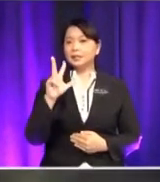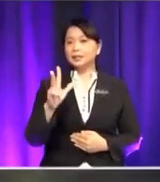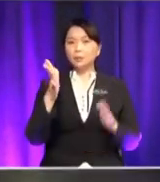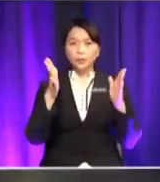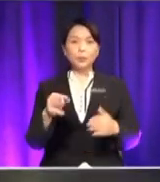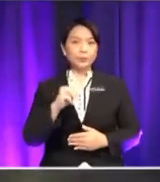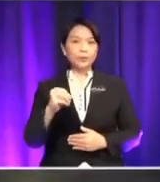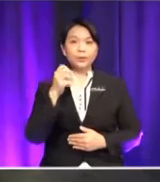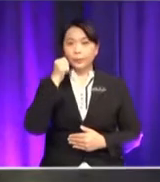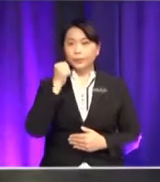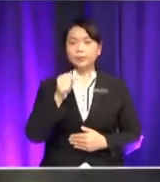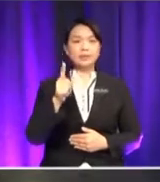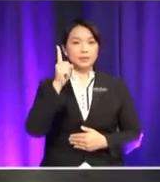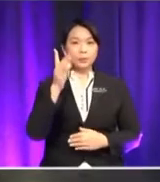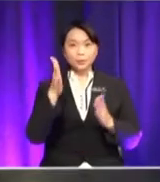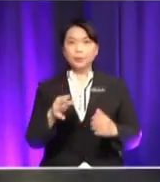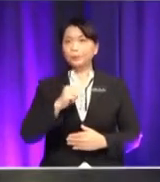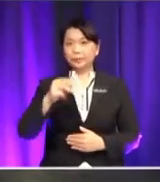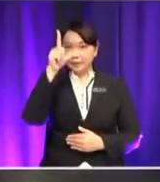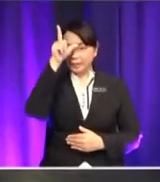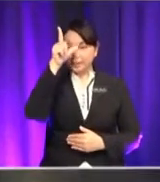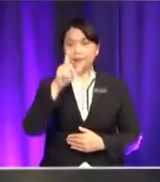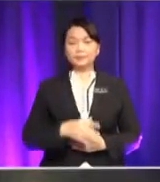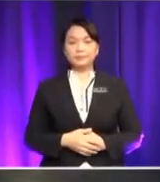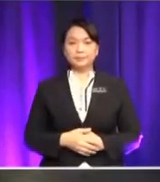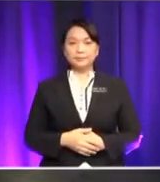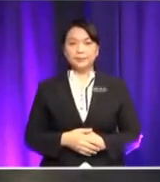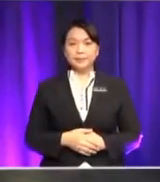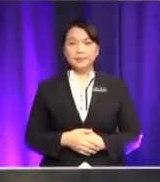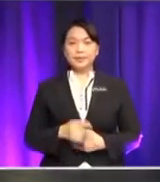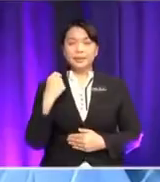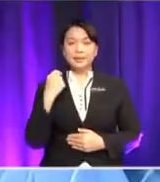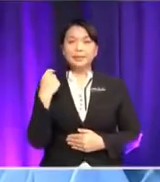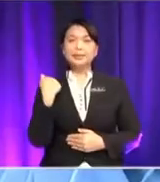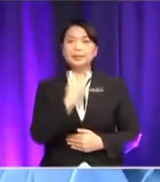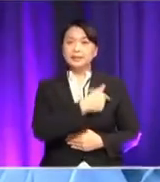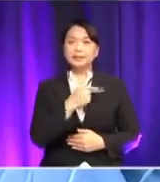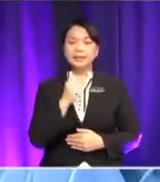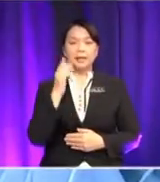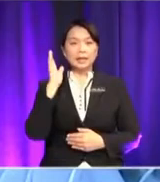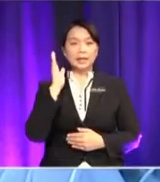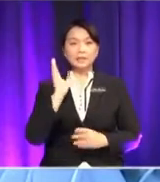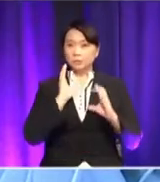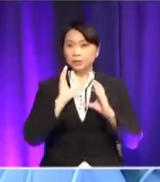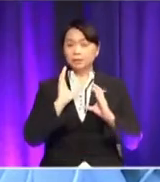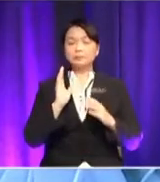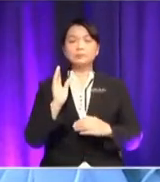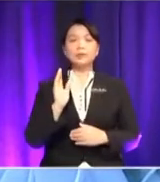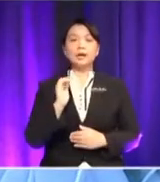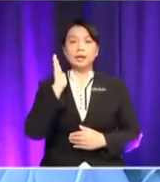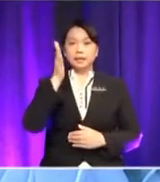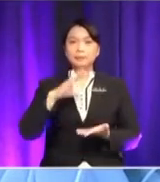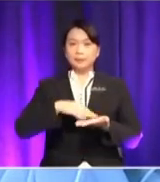seekor kumbang untuk episode kali dari tadi kita akan belajar mengenai Mata pacaran grafik